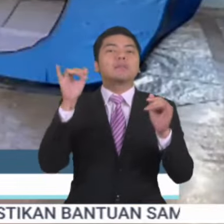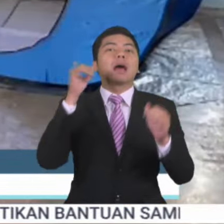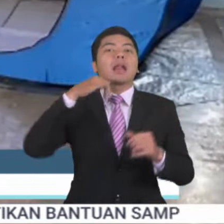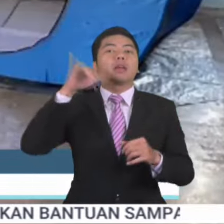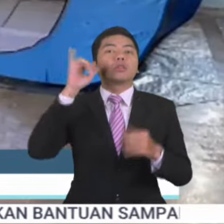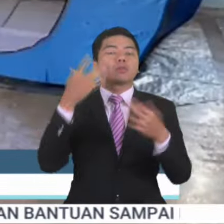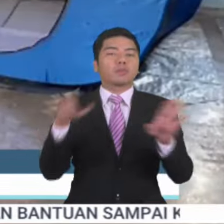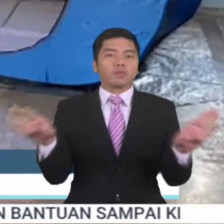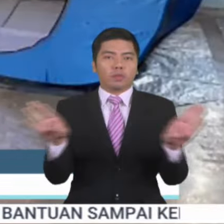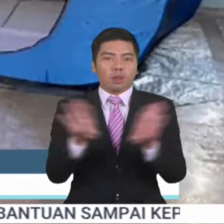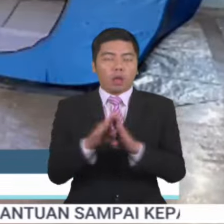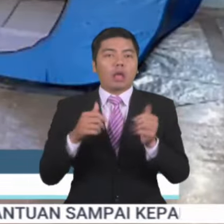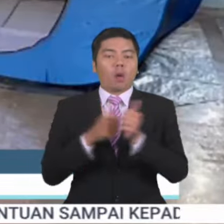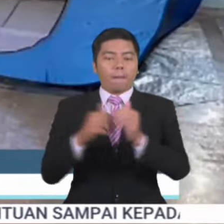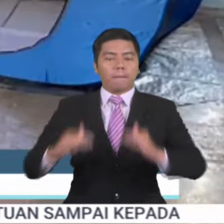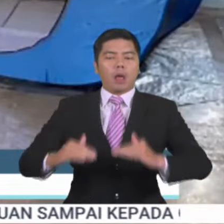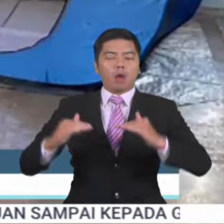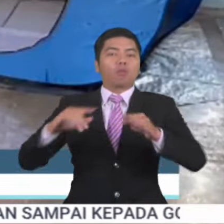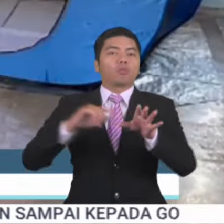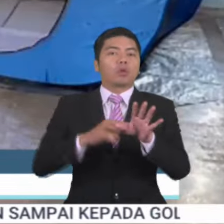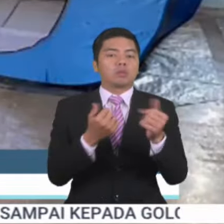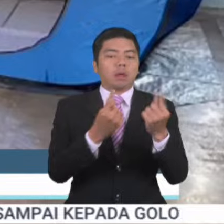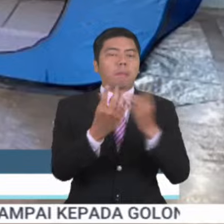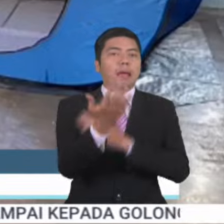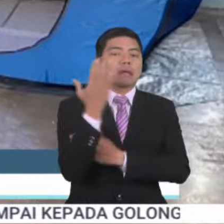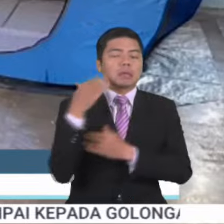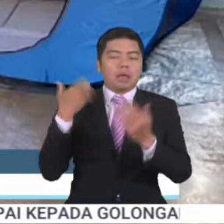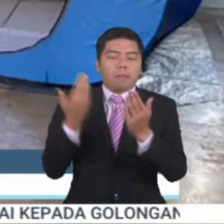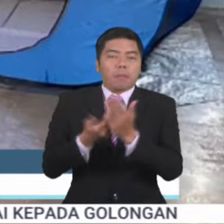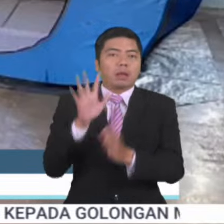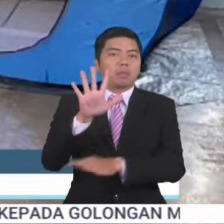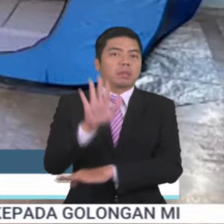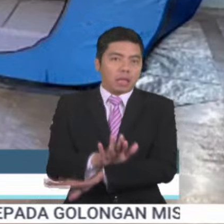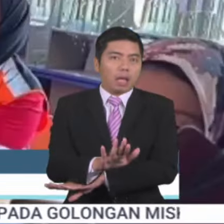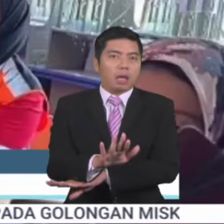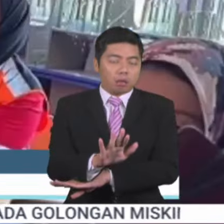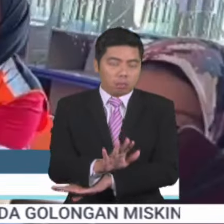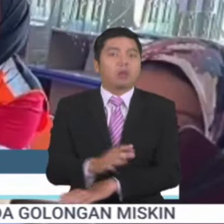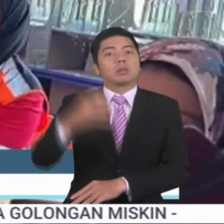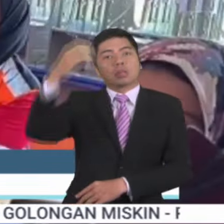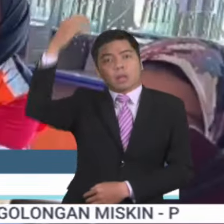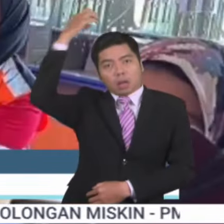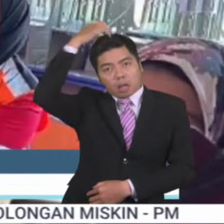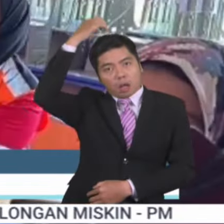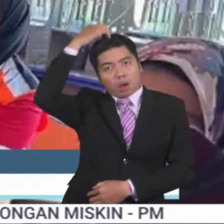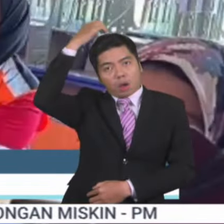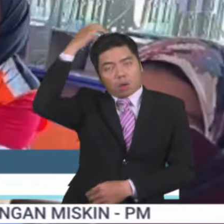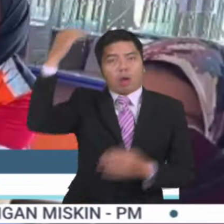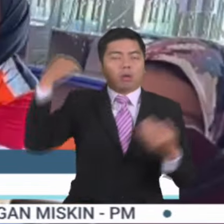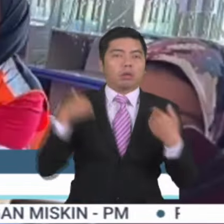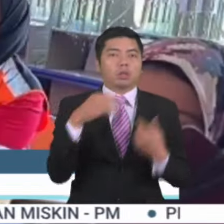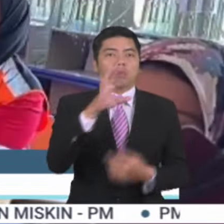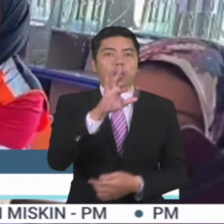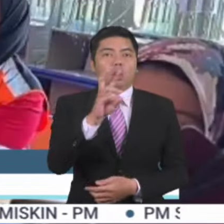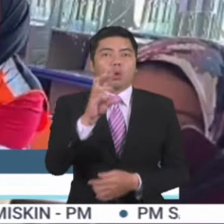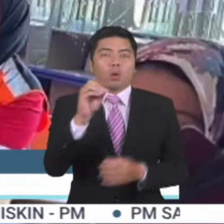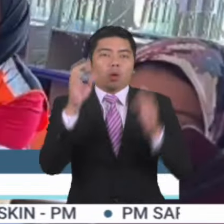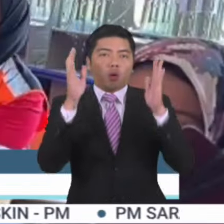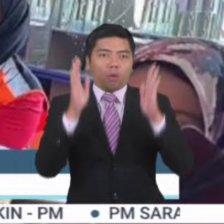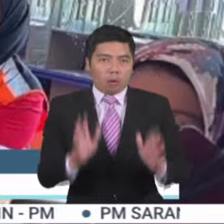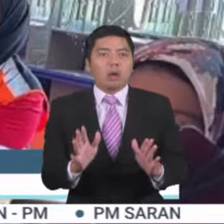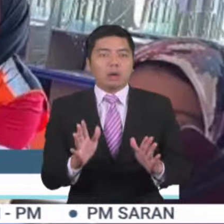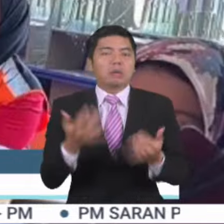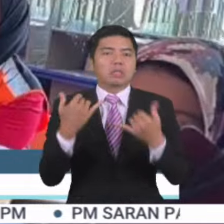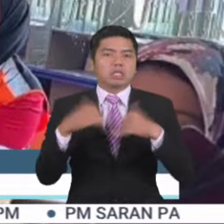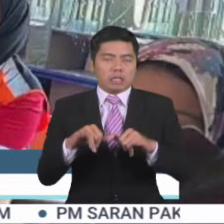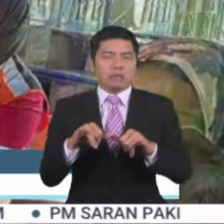semalam ditutup secara berperingkat bermula 11 pagi hingga 5 petang. Sementara itu di Selangor, sebanyak 960